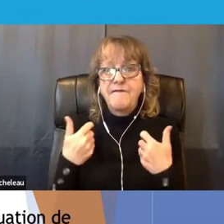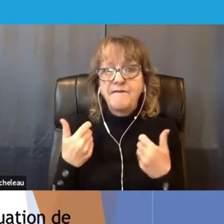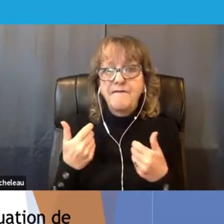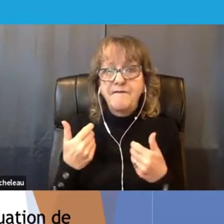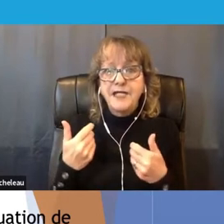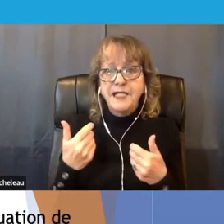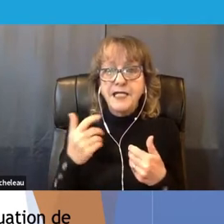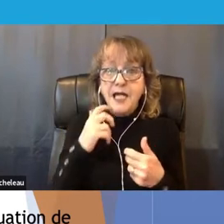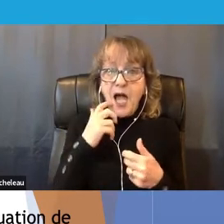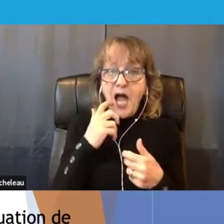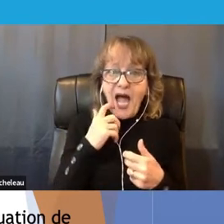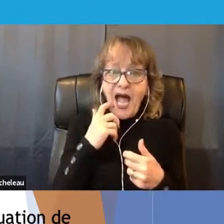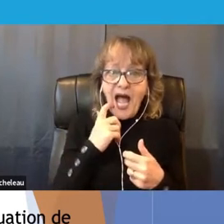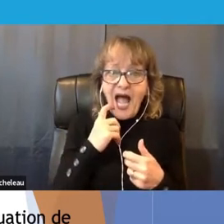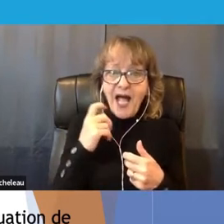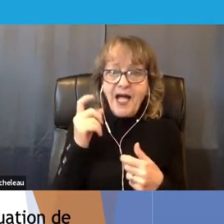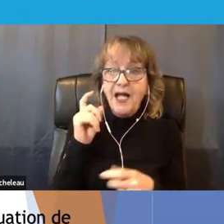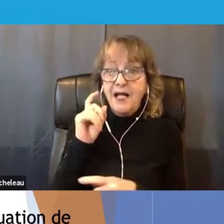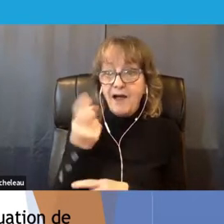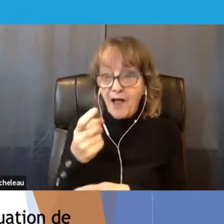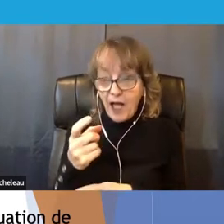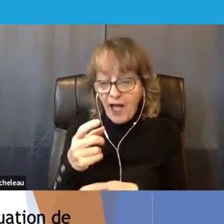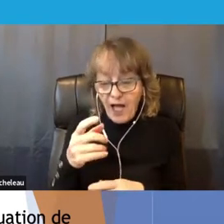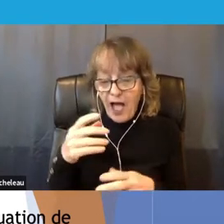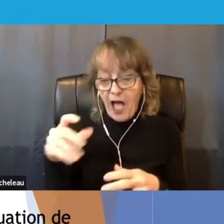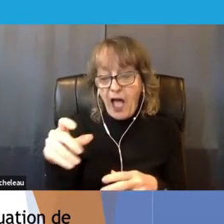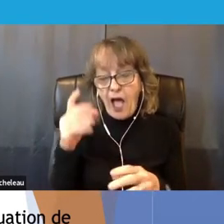spécifiquement liée à leur handicap.